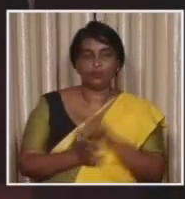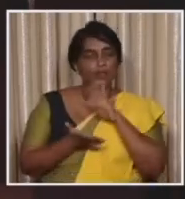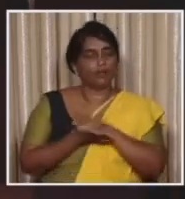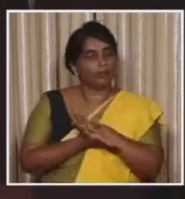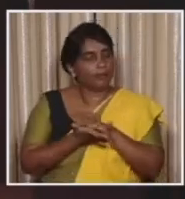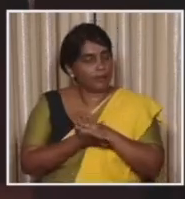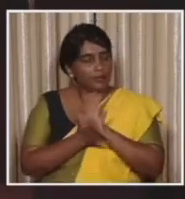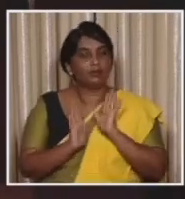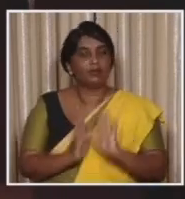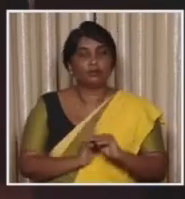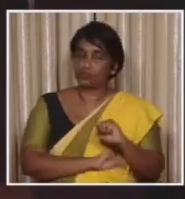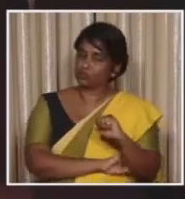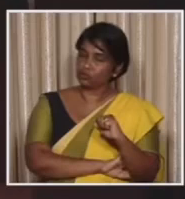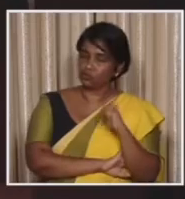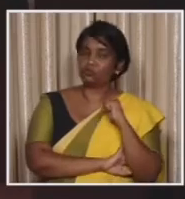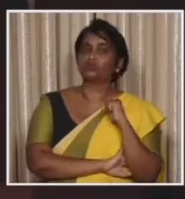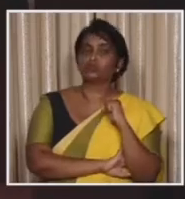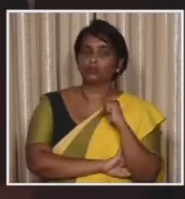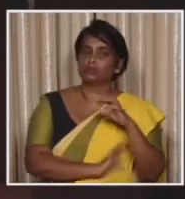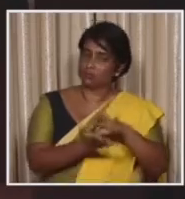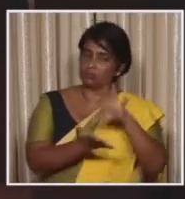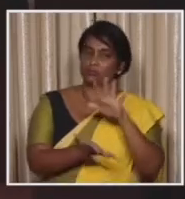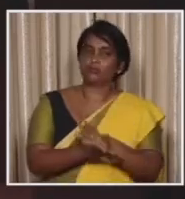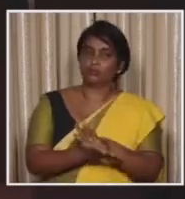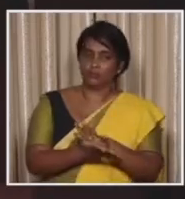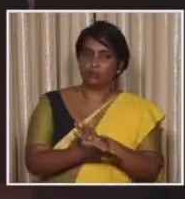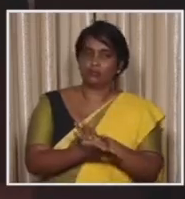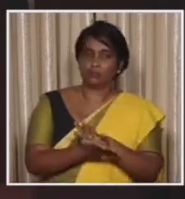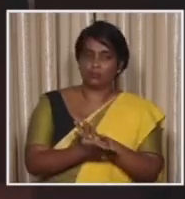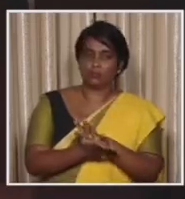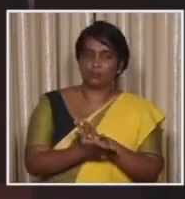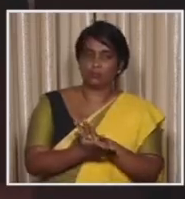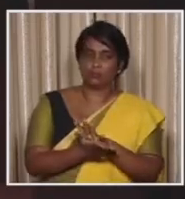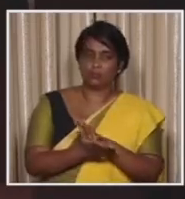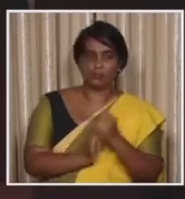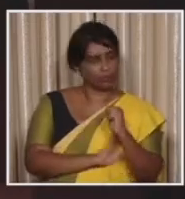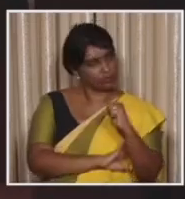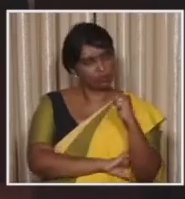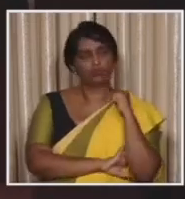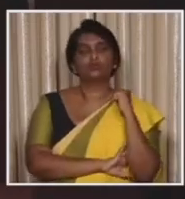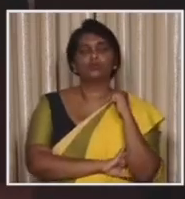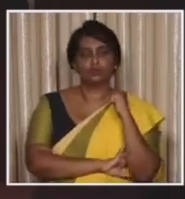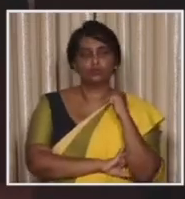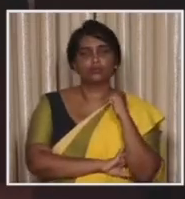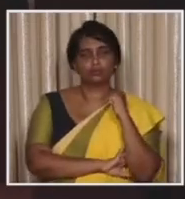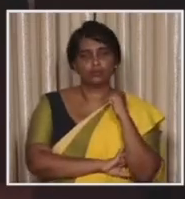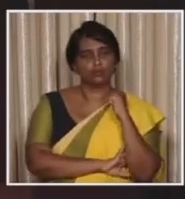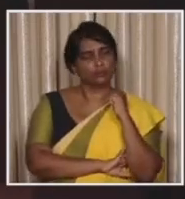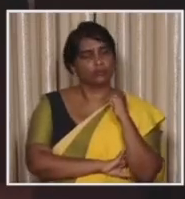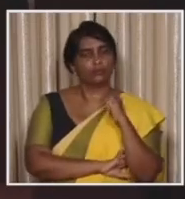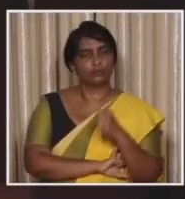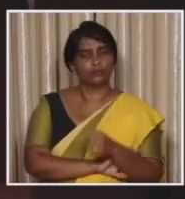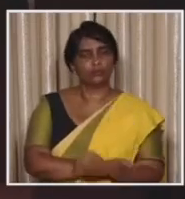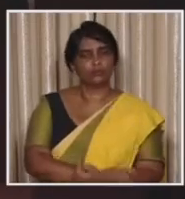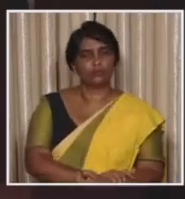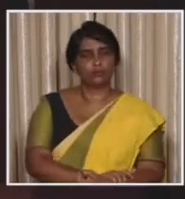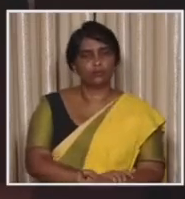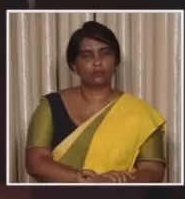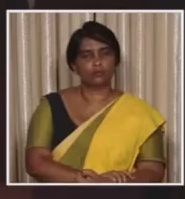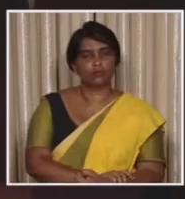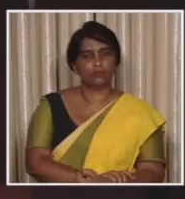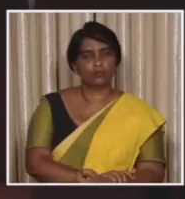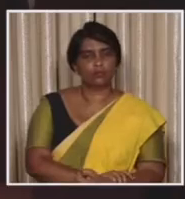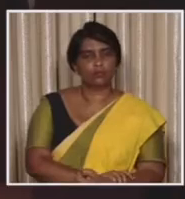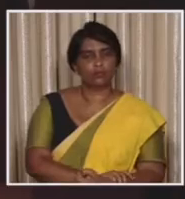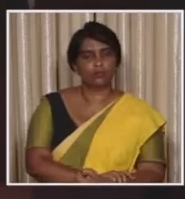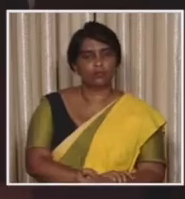පැහැදිලිවම කොන්ද කෙලින් තියාගෙන තීන්දුව ගන්න. කොන්ද කෙලින් තියාගෙන අපි ඔය හිටපු තැනින්